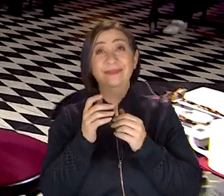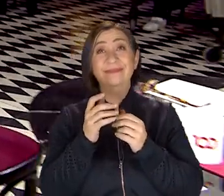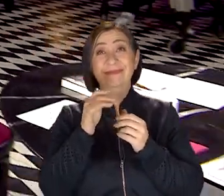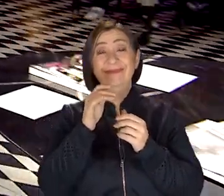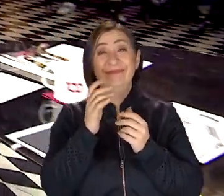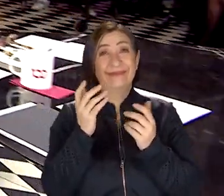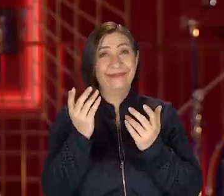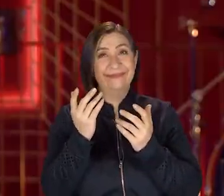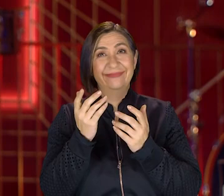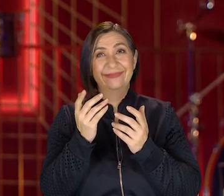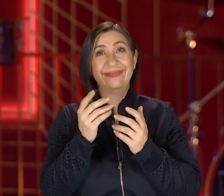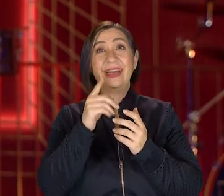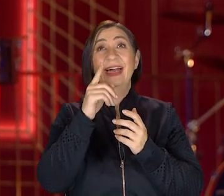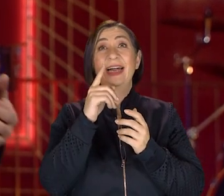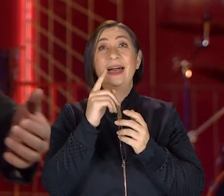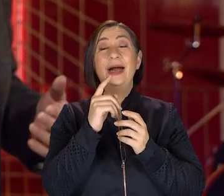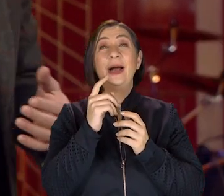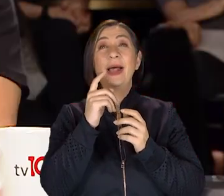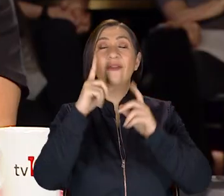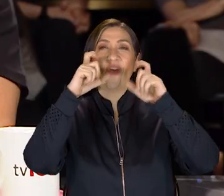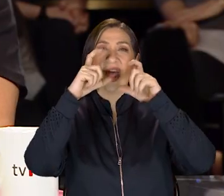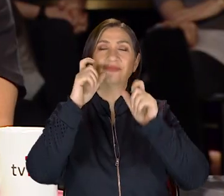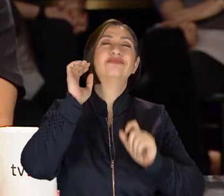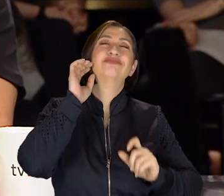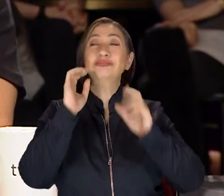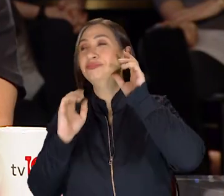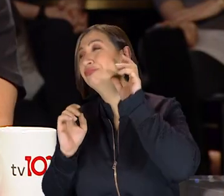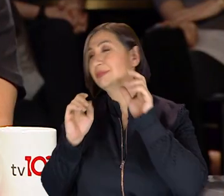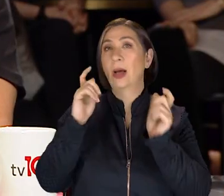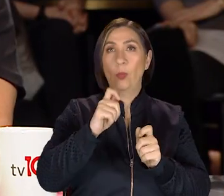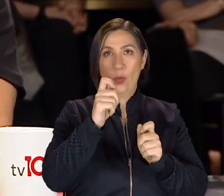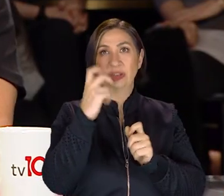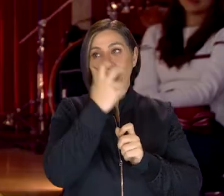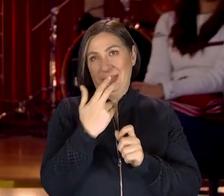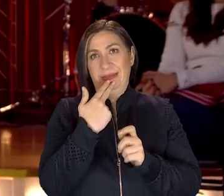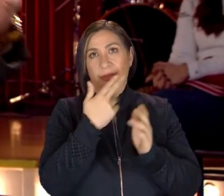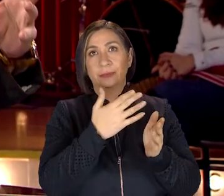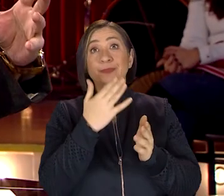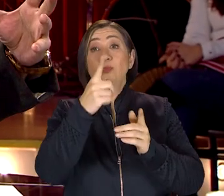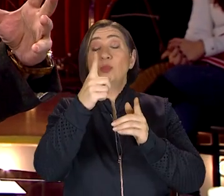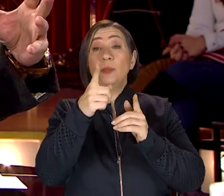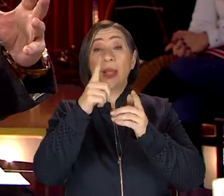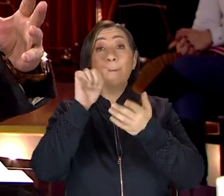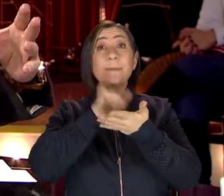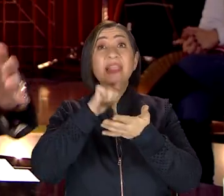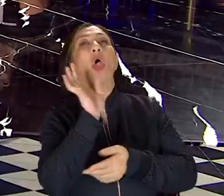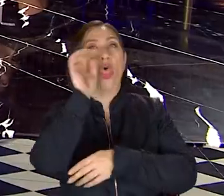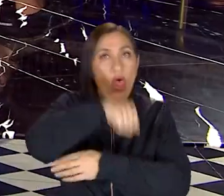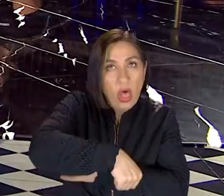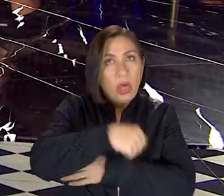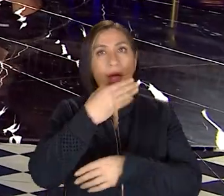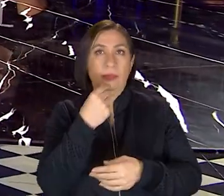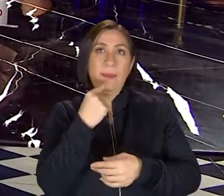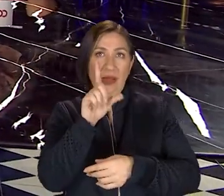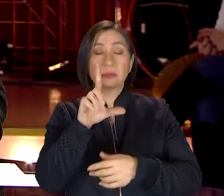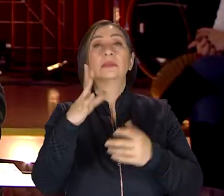Yapmış. Bir de şunu yapmış filan. Ondan evet. Sonra. Şimdi buna medya sitelerine düşmüş bu.